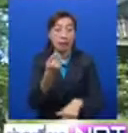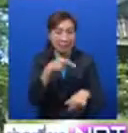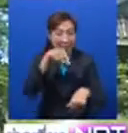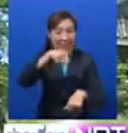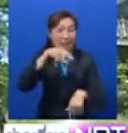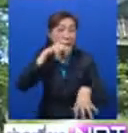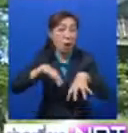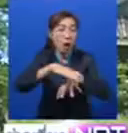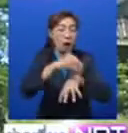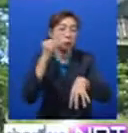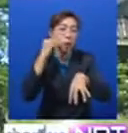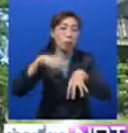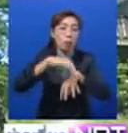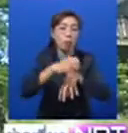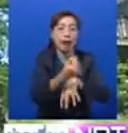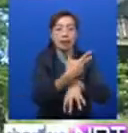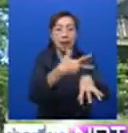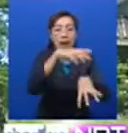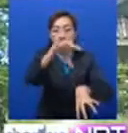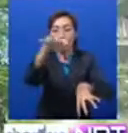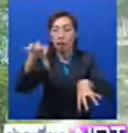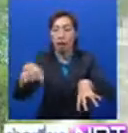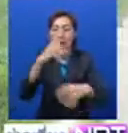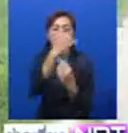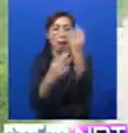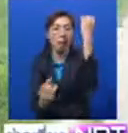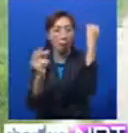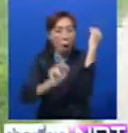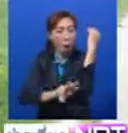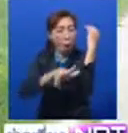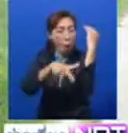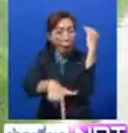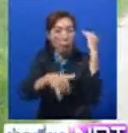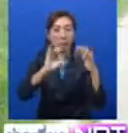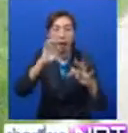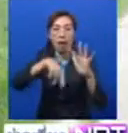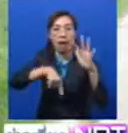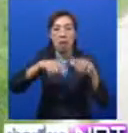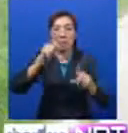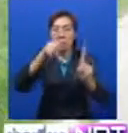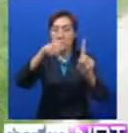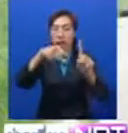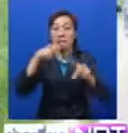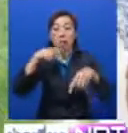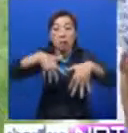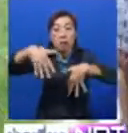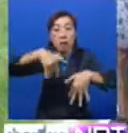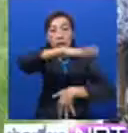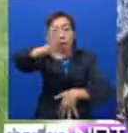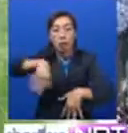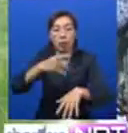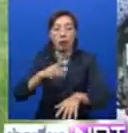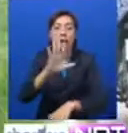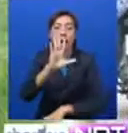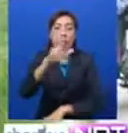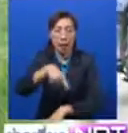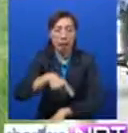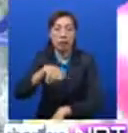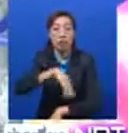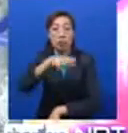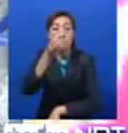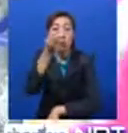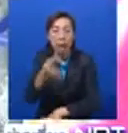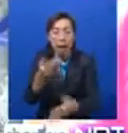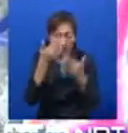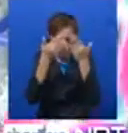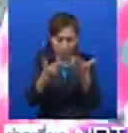านห้อมล้อมด้วยป่าชายเลนที่มีความอุดมสมบูรณ์นับพันไร่มีประชากรประมาณ 5,000 คนร้อยละ99เป็นช